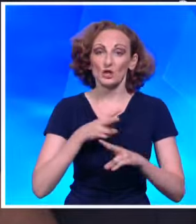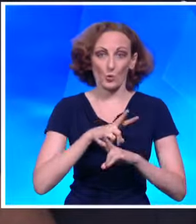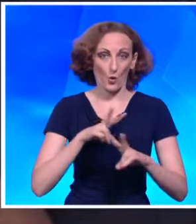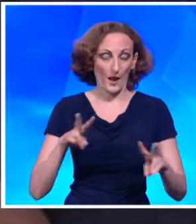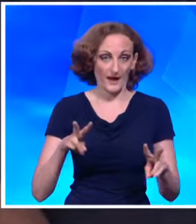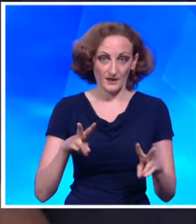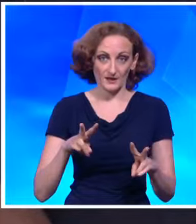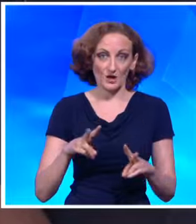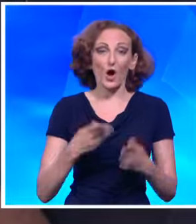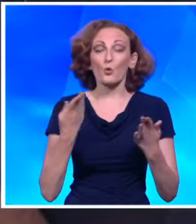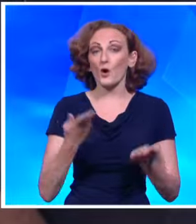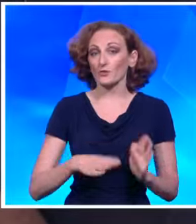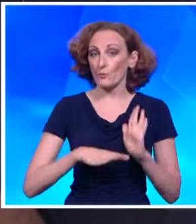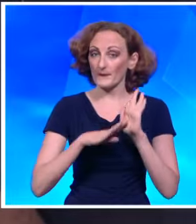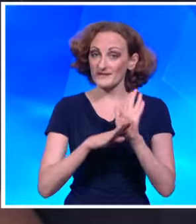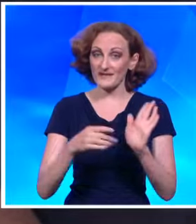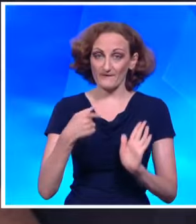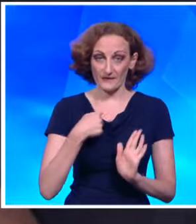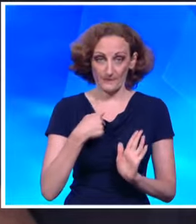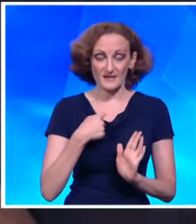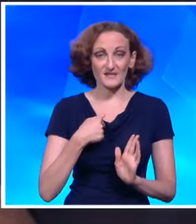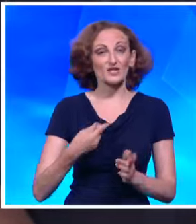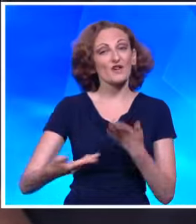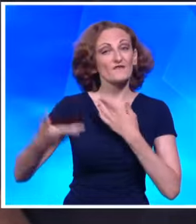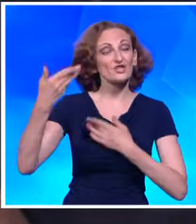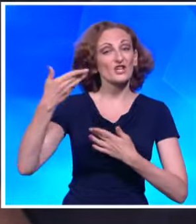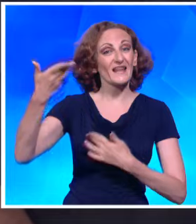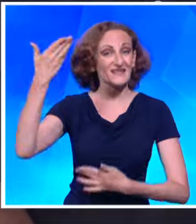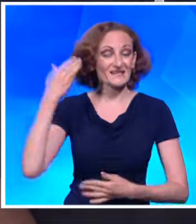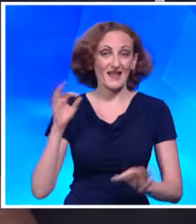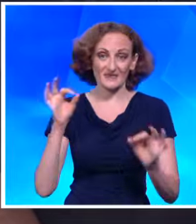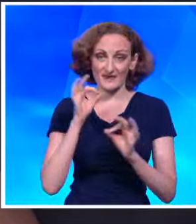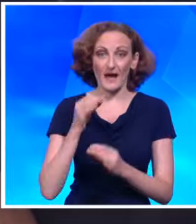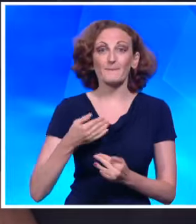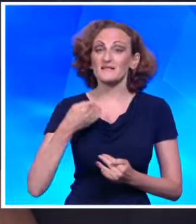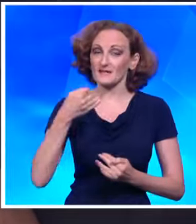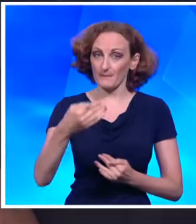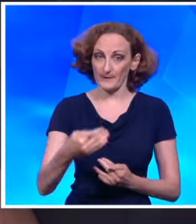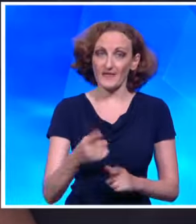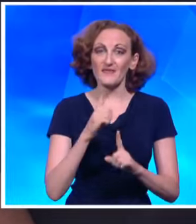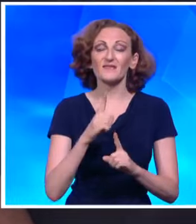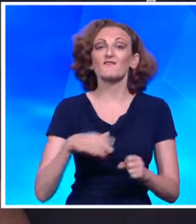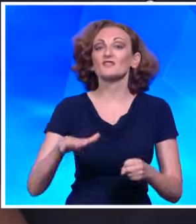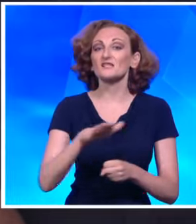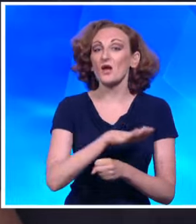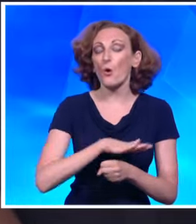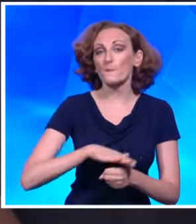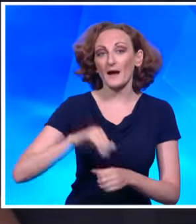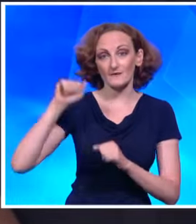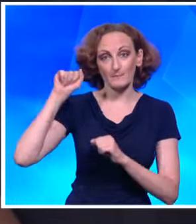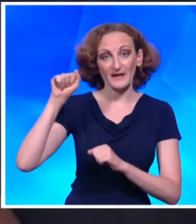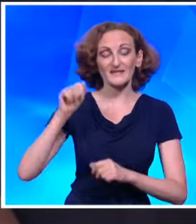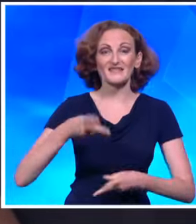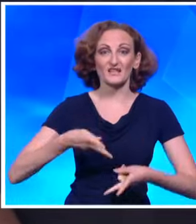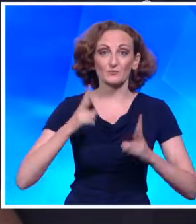което представим, е, че връщане назад няма. За напред, нали, трябва да се възстанови тази